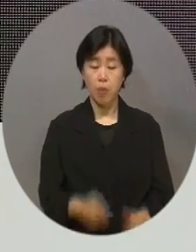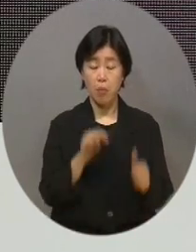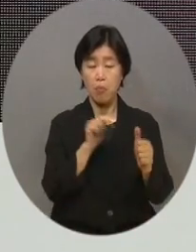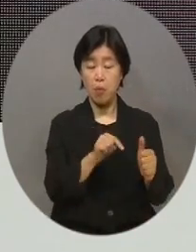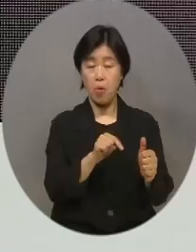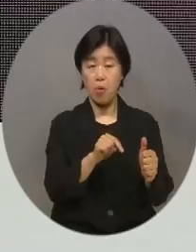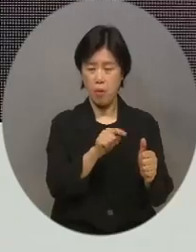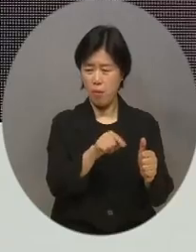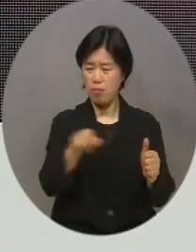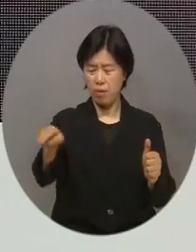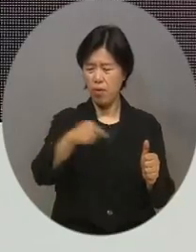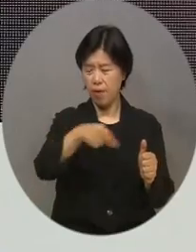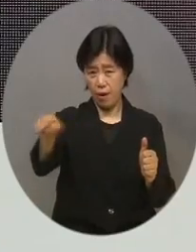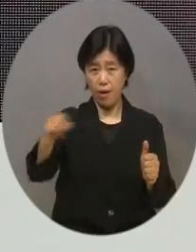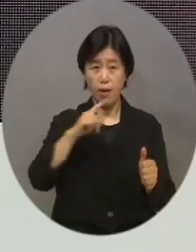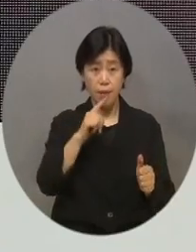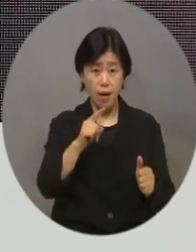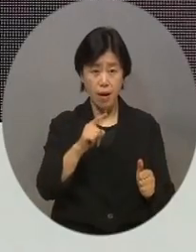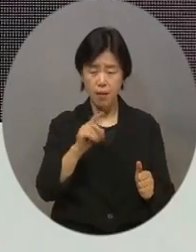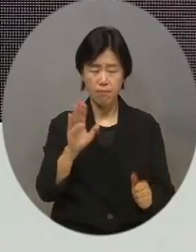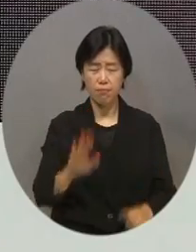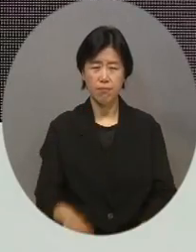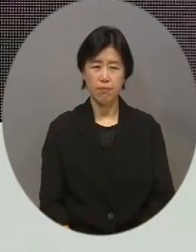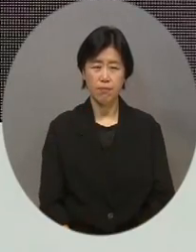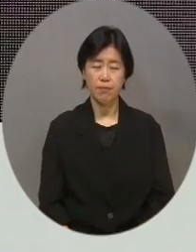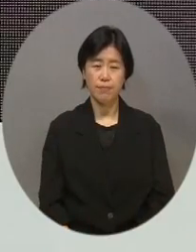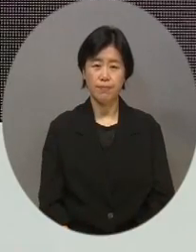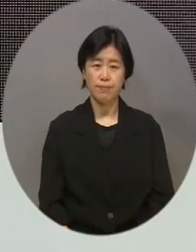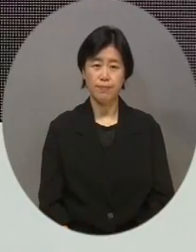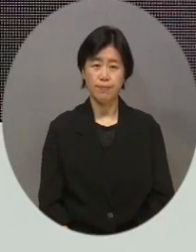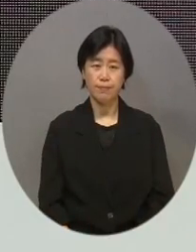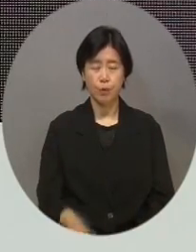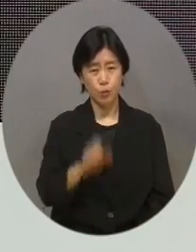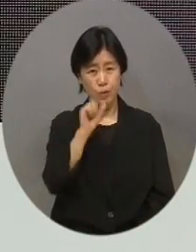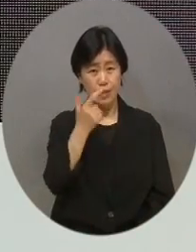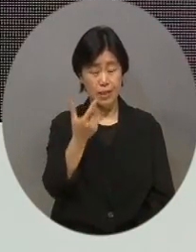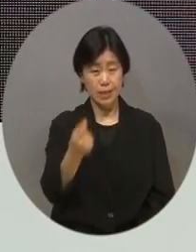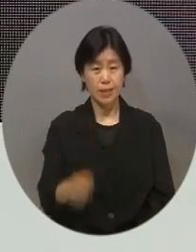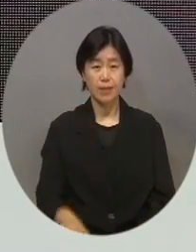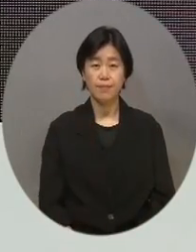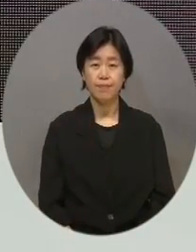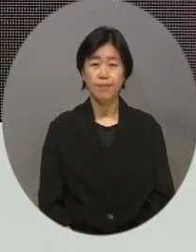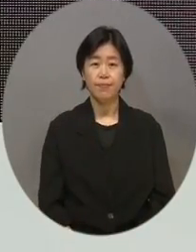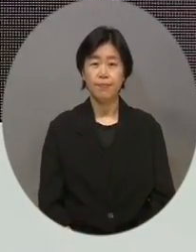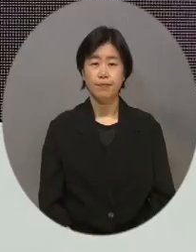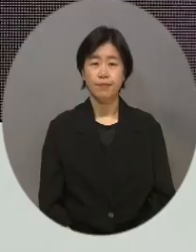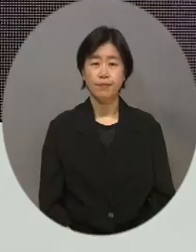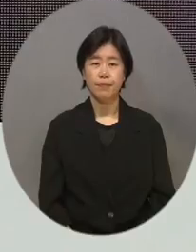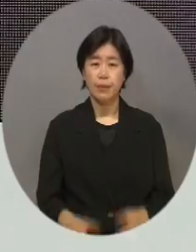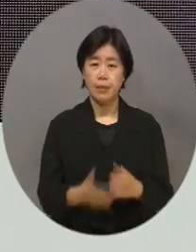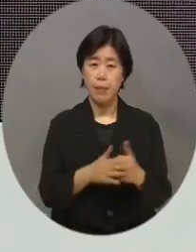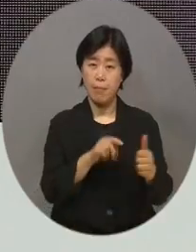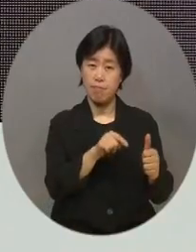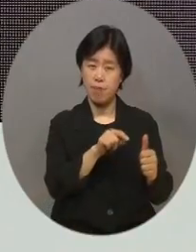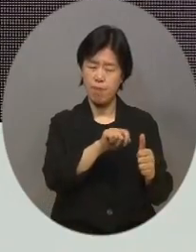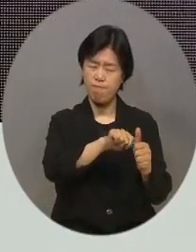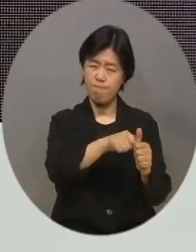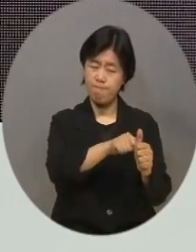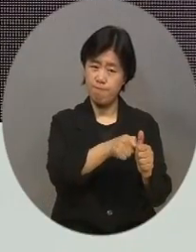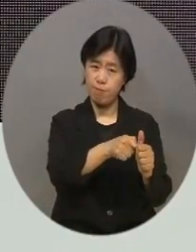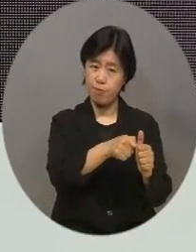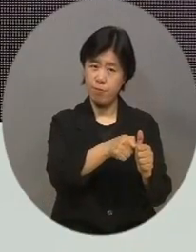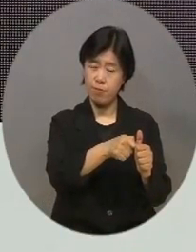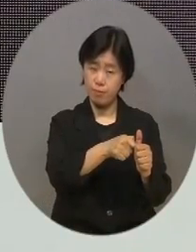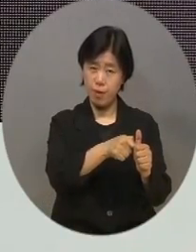또 그 북부 지역으로 가라. 이렇다고 한다면 그것은 좀 어떻게 보면 좀